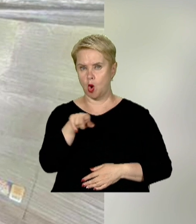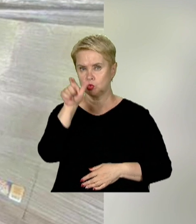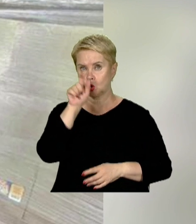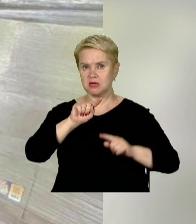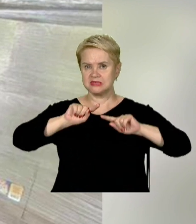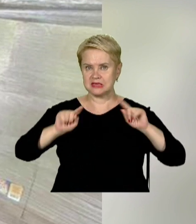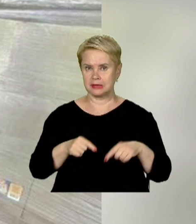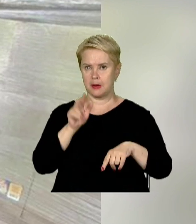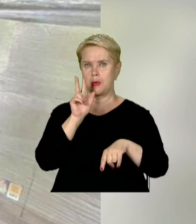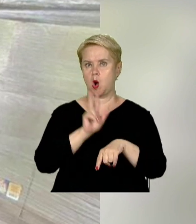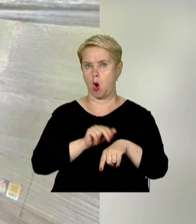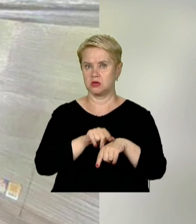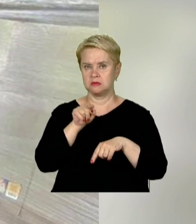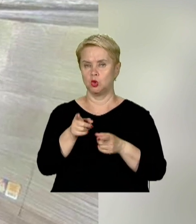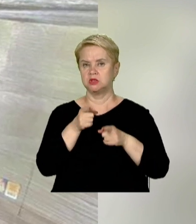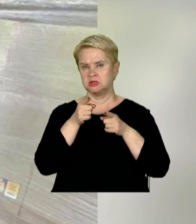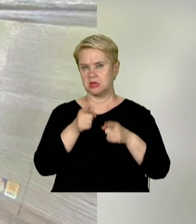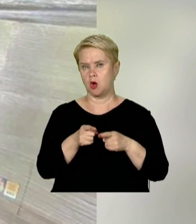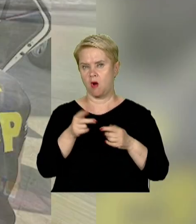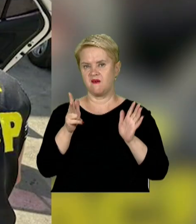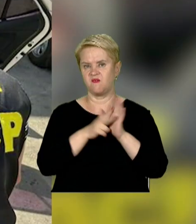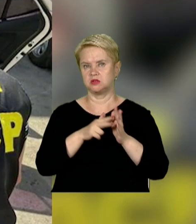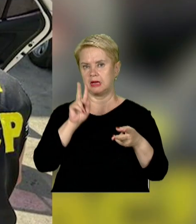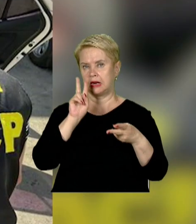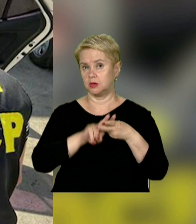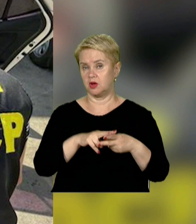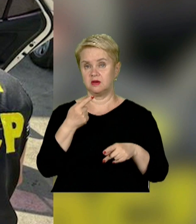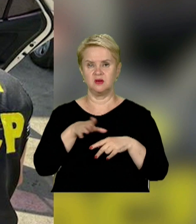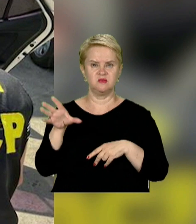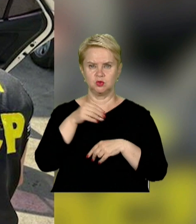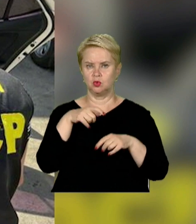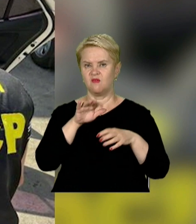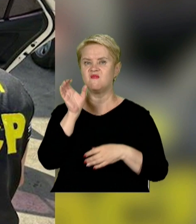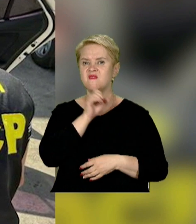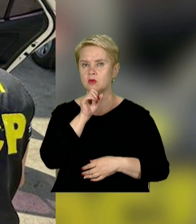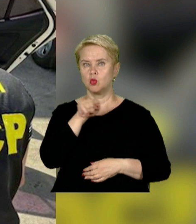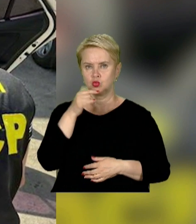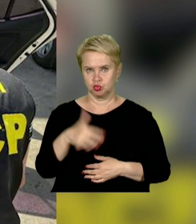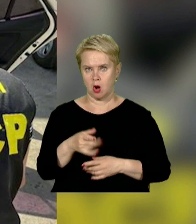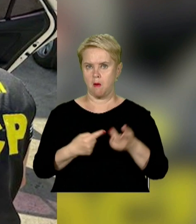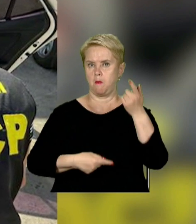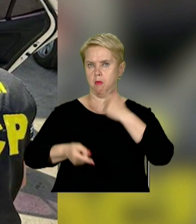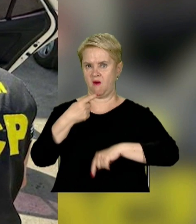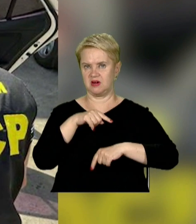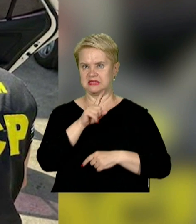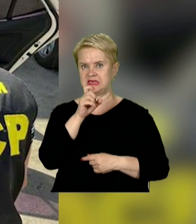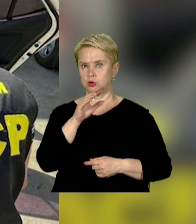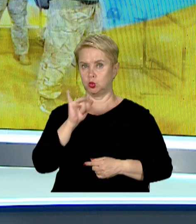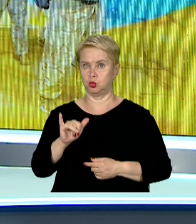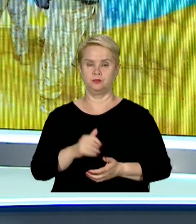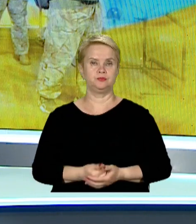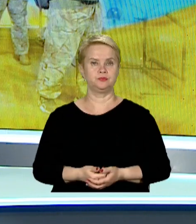чоловіка затримали правоохоронці. Йому загрожує до 8 років за ґратами. Усю партію викраденого вже повернули ЗСУ.